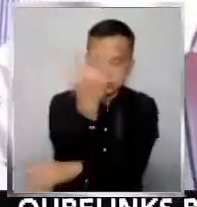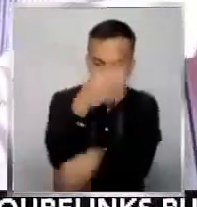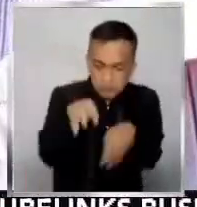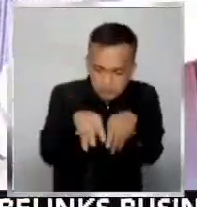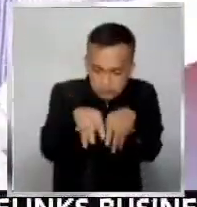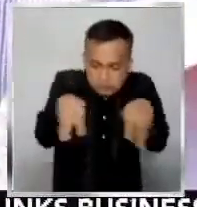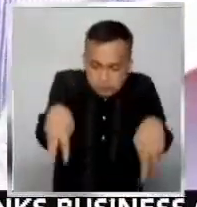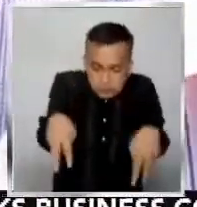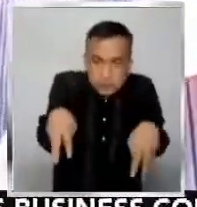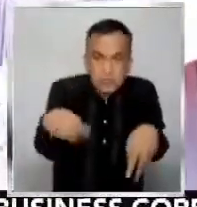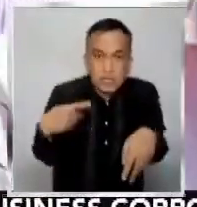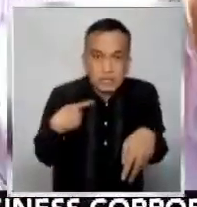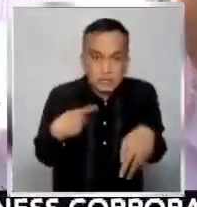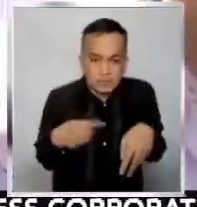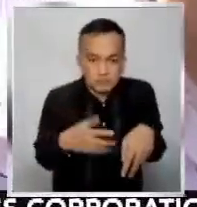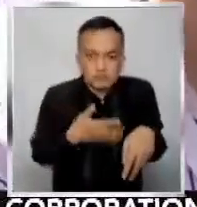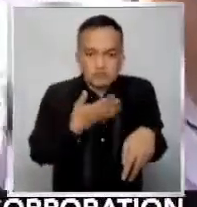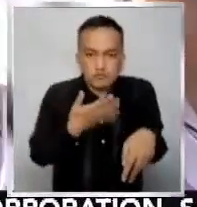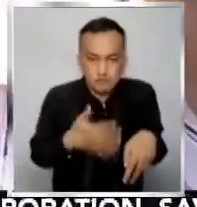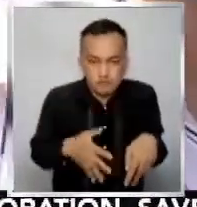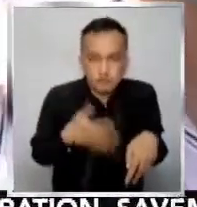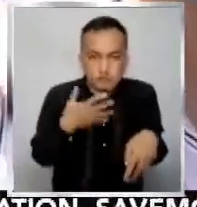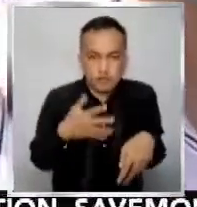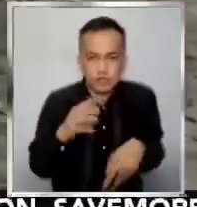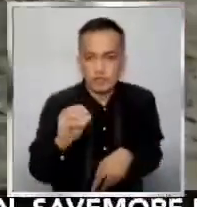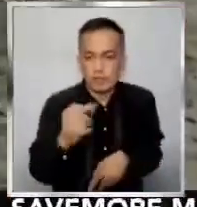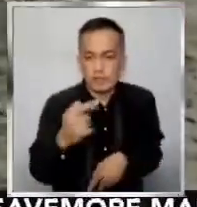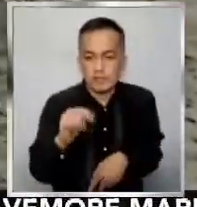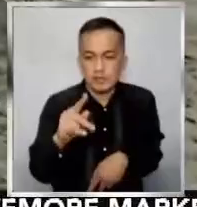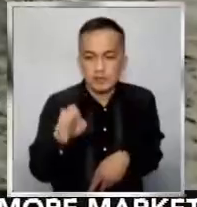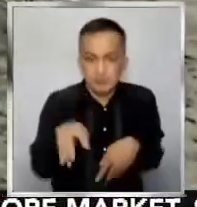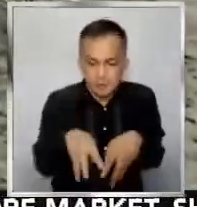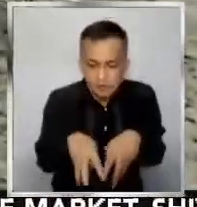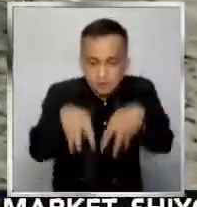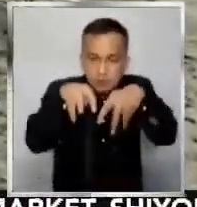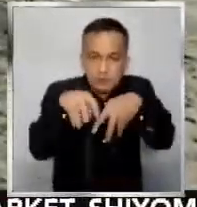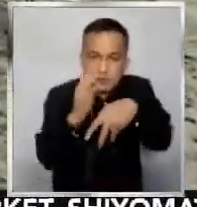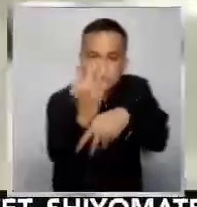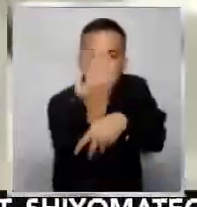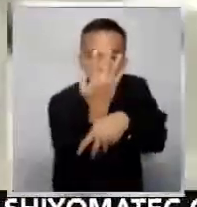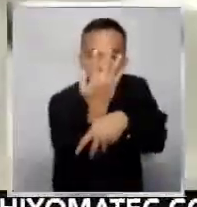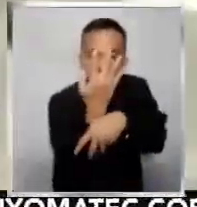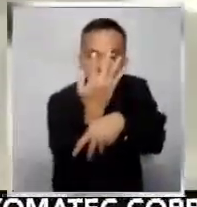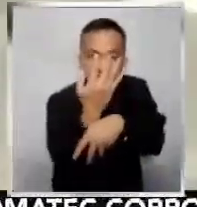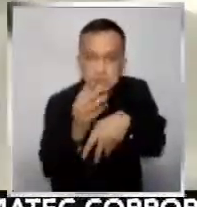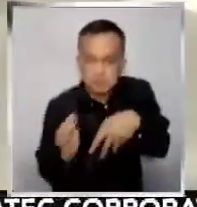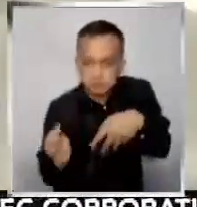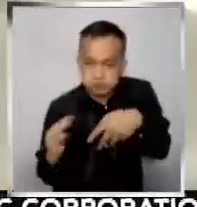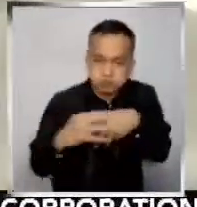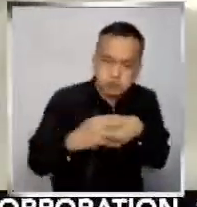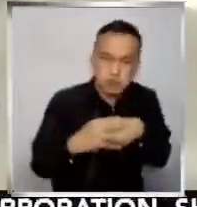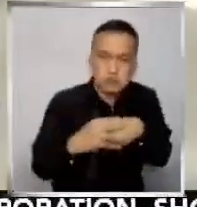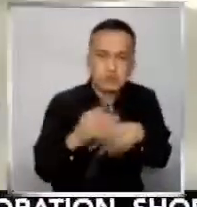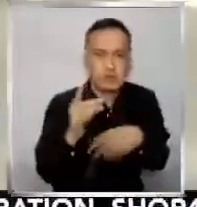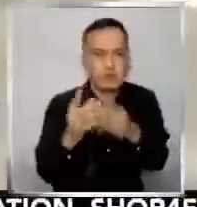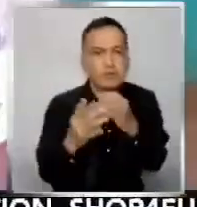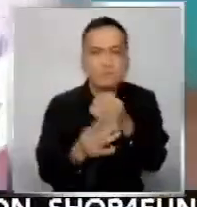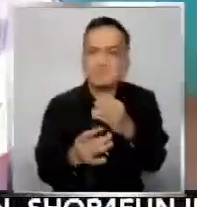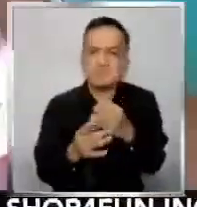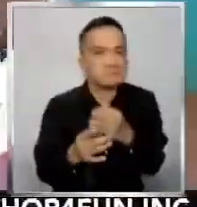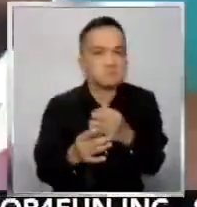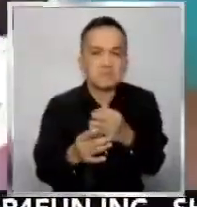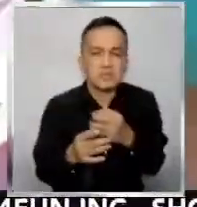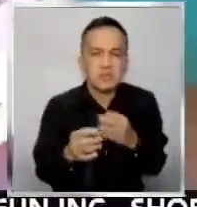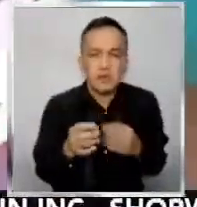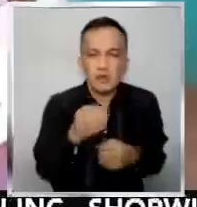yung mangrove natin. Yung sa mga ugat na nakataas na ganyan, pag natakpan po ng oil yan, hindi na po magkakaroon ng oxygen dyan,